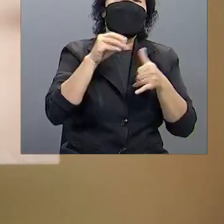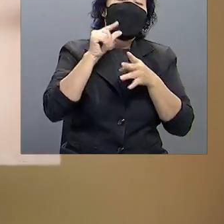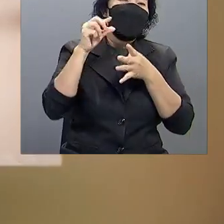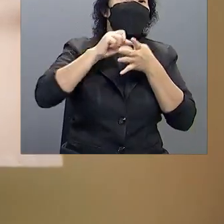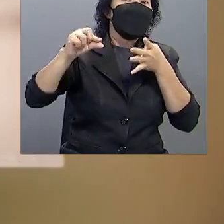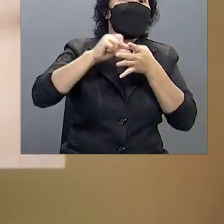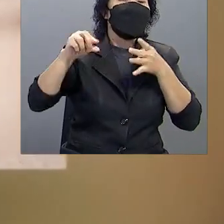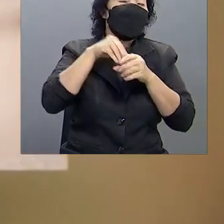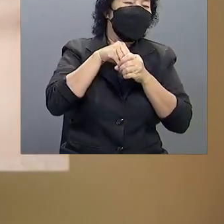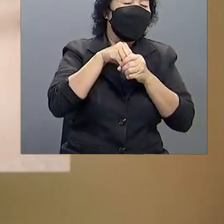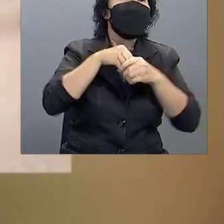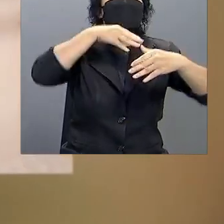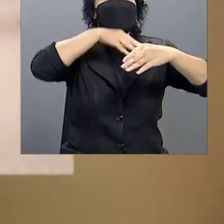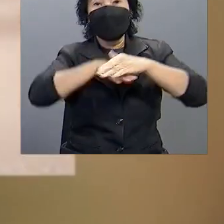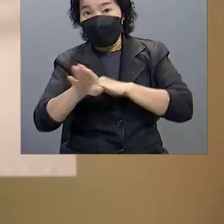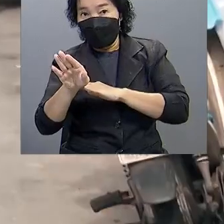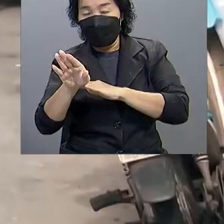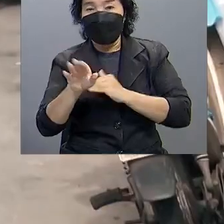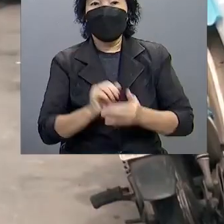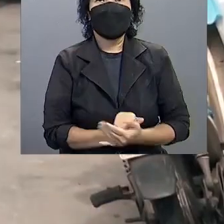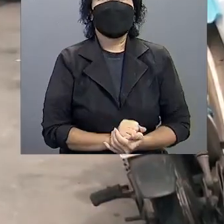วันต่อมา